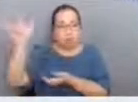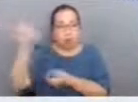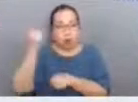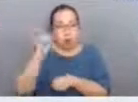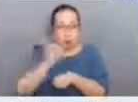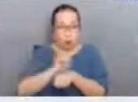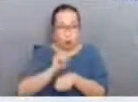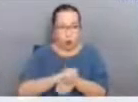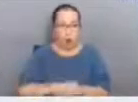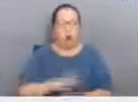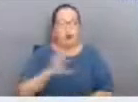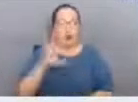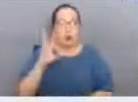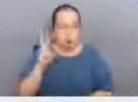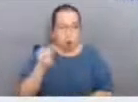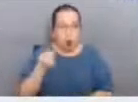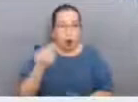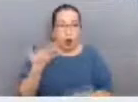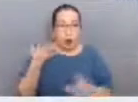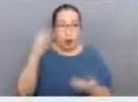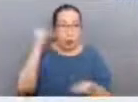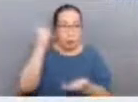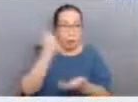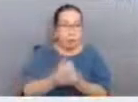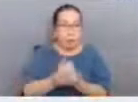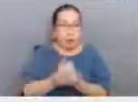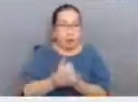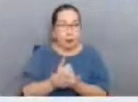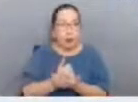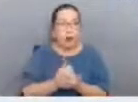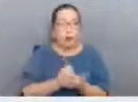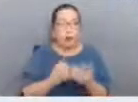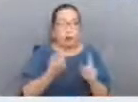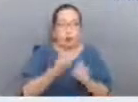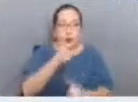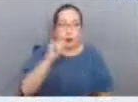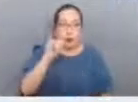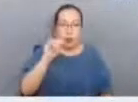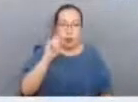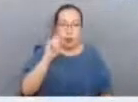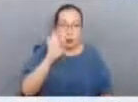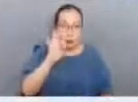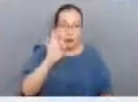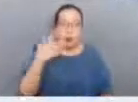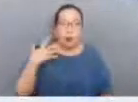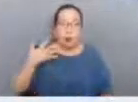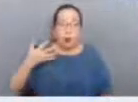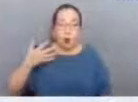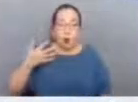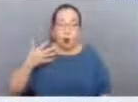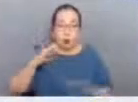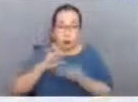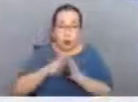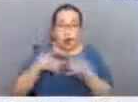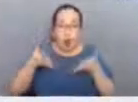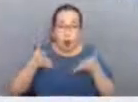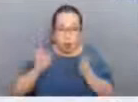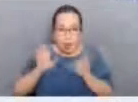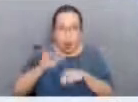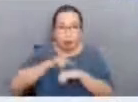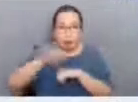po ba ngayon? May job openings for overseas employment at ano-ano pong trabaho ang in demand sa